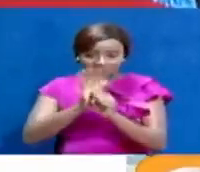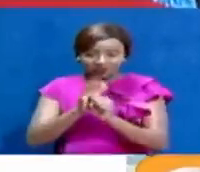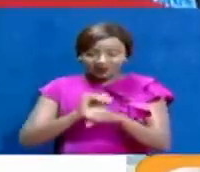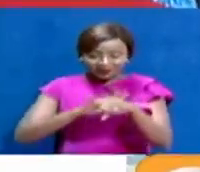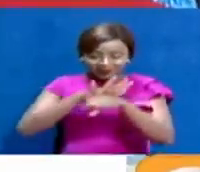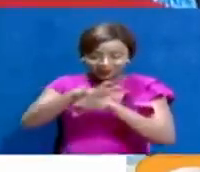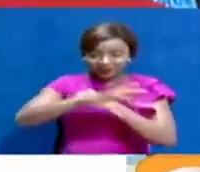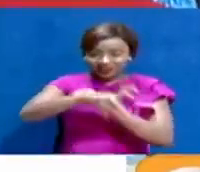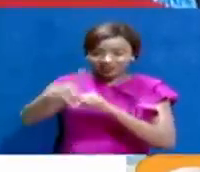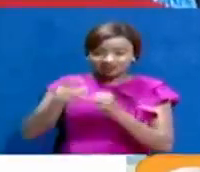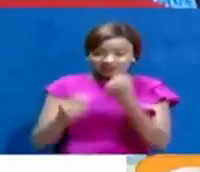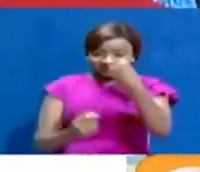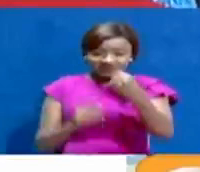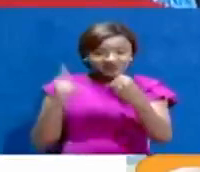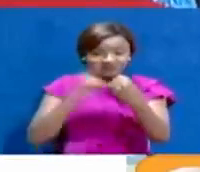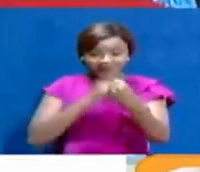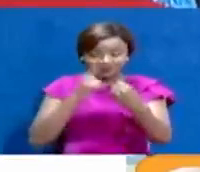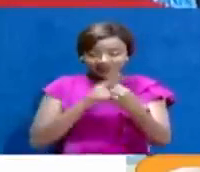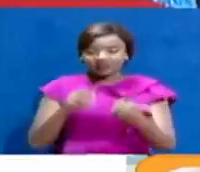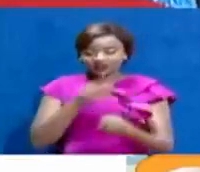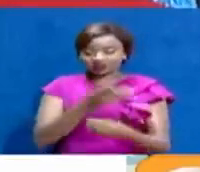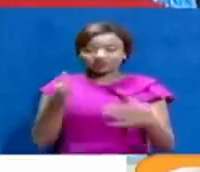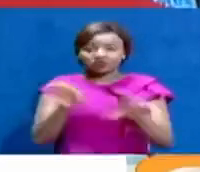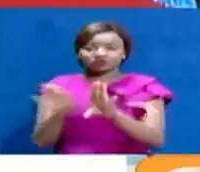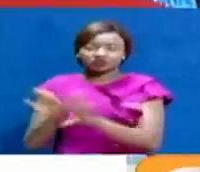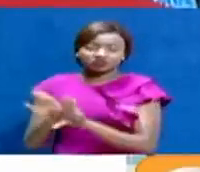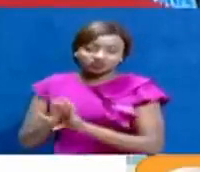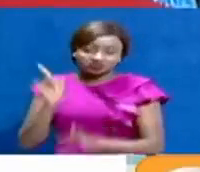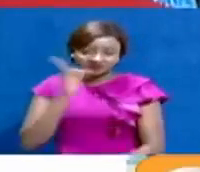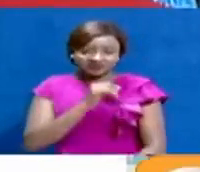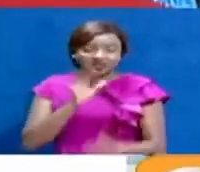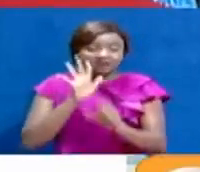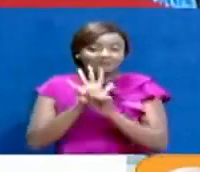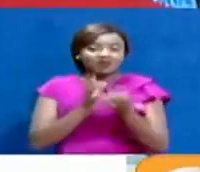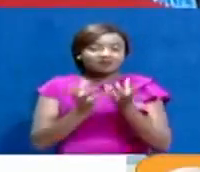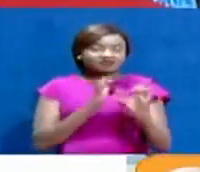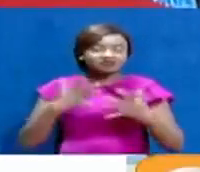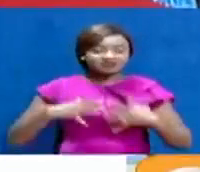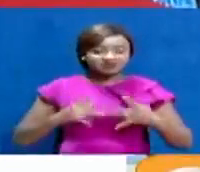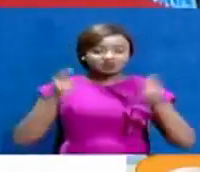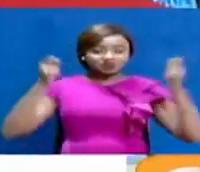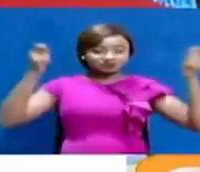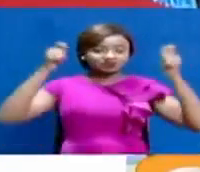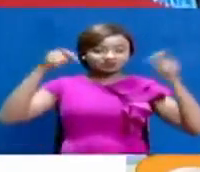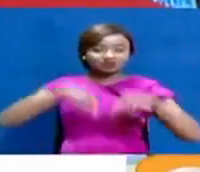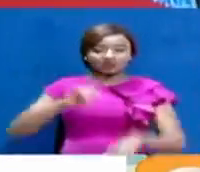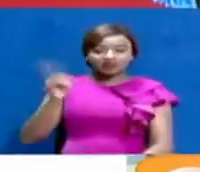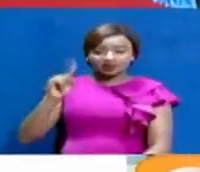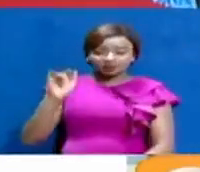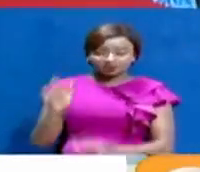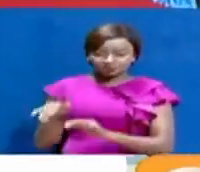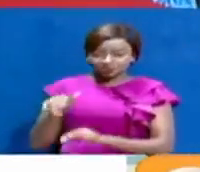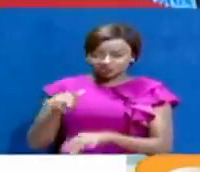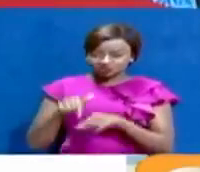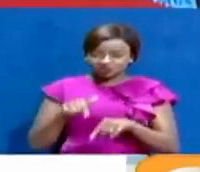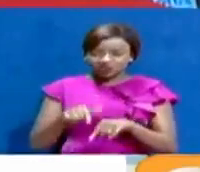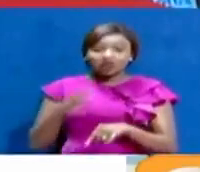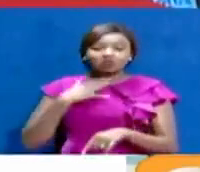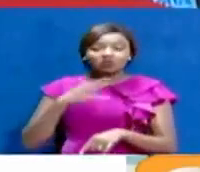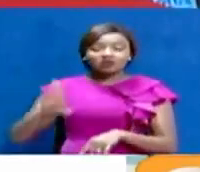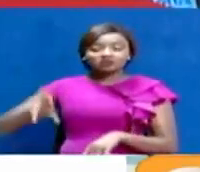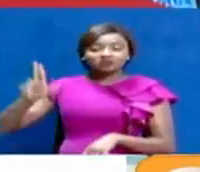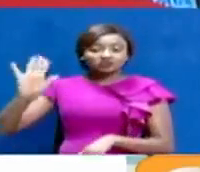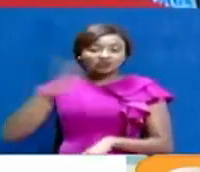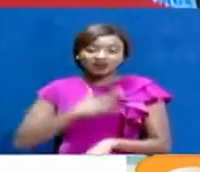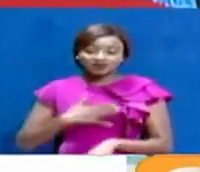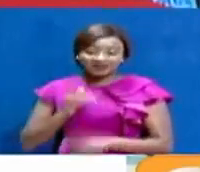kulalamika ni wafanyikazi wa sekta ya hoteli, watumbuizaji na wafanyibiashara walioandamana hapa jijini Nairobi mapema leo wakimtaka Rais